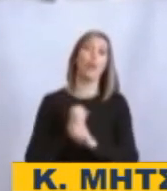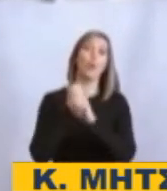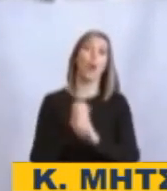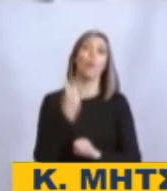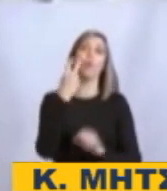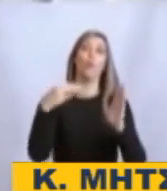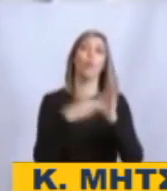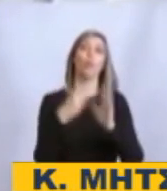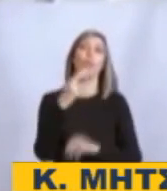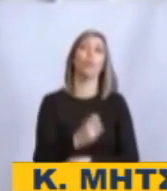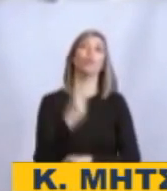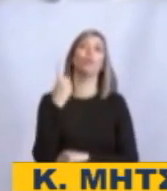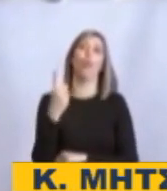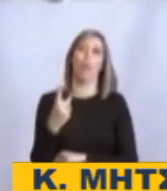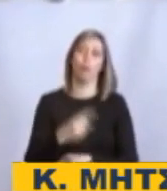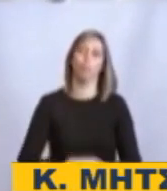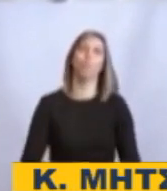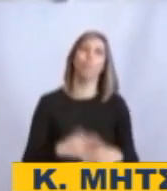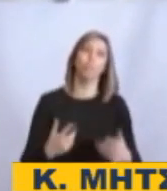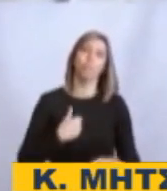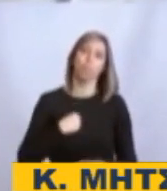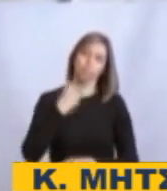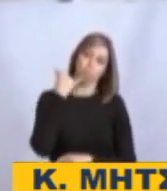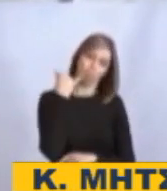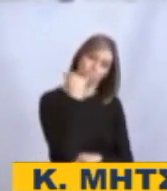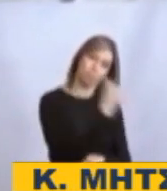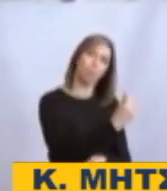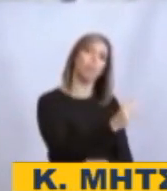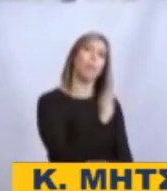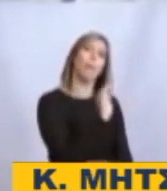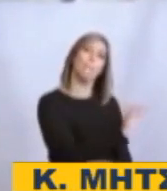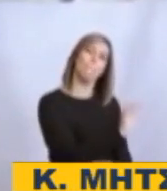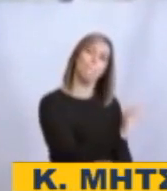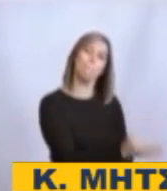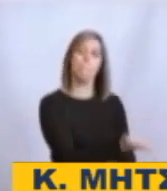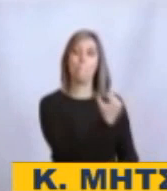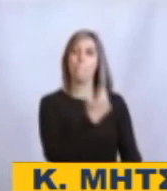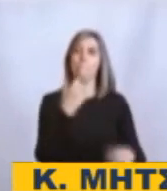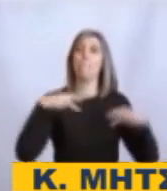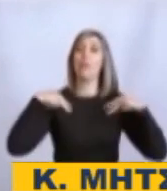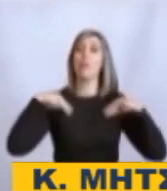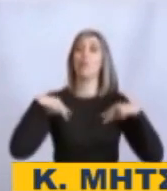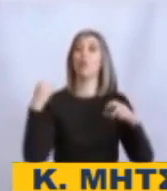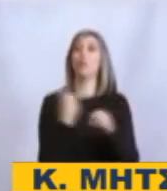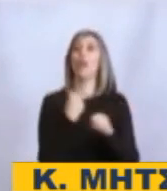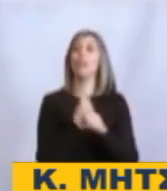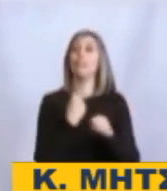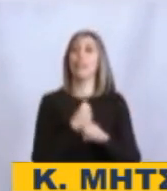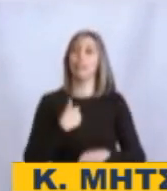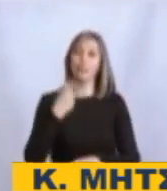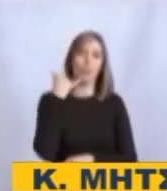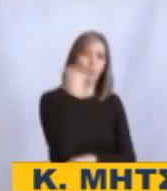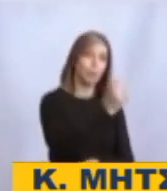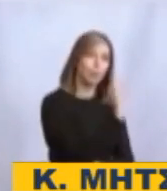2021 να του ζητήσω να αναλάβει Υπουργός Εργασίας, υπήρχε μια παύση στο